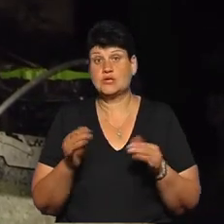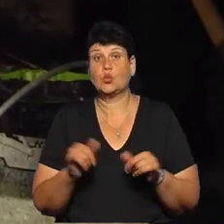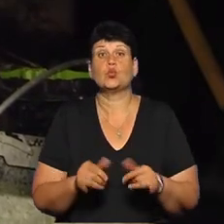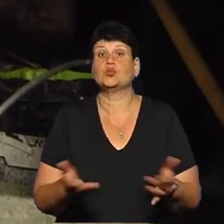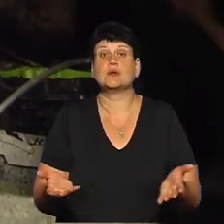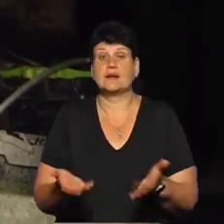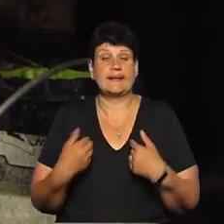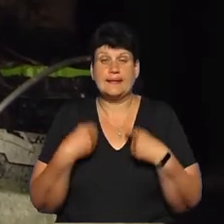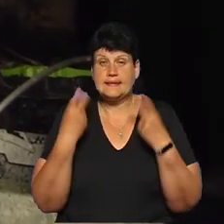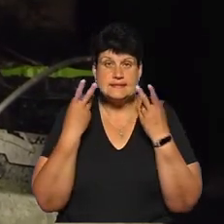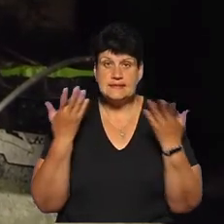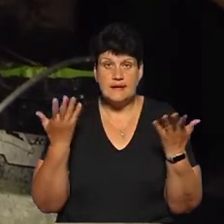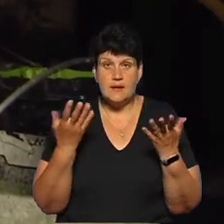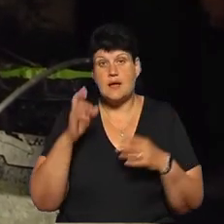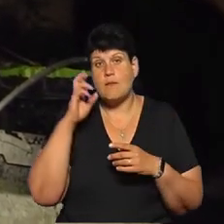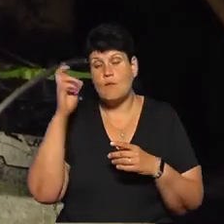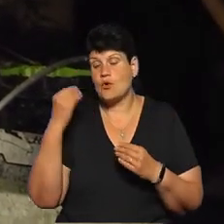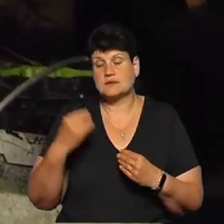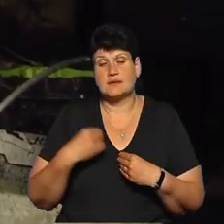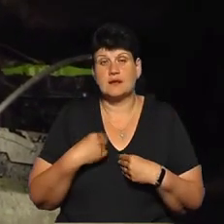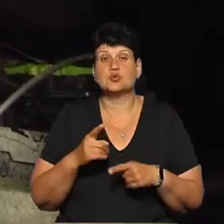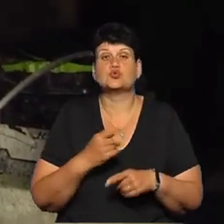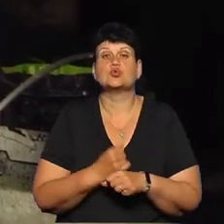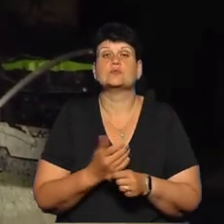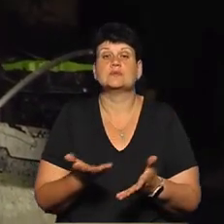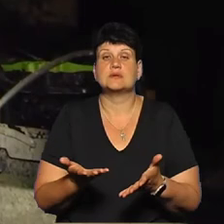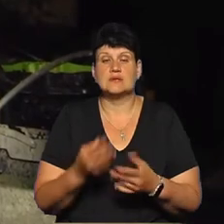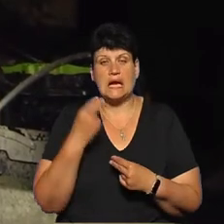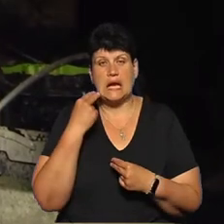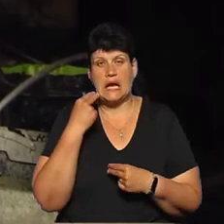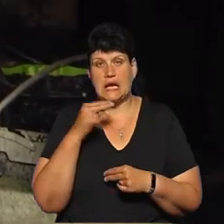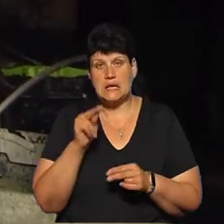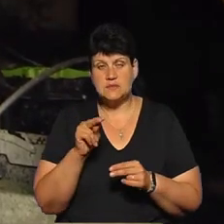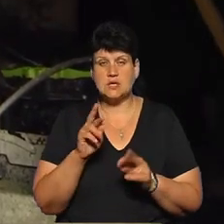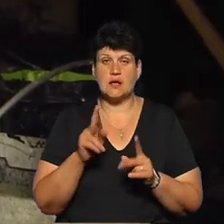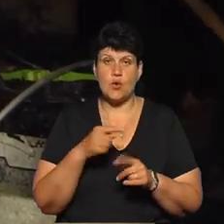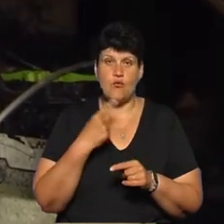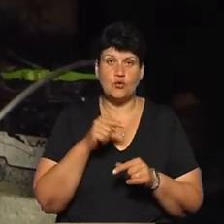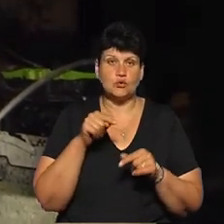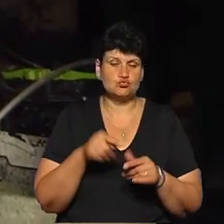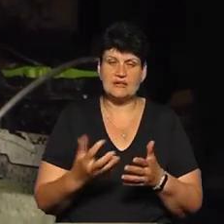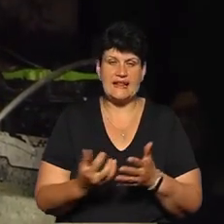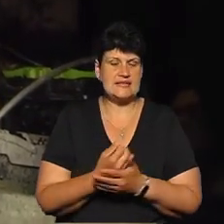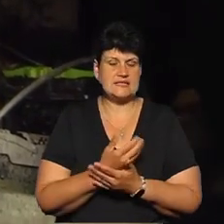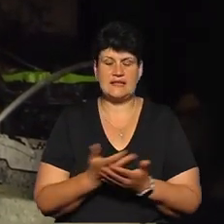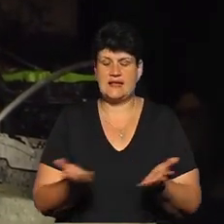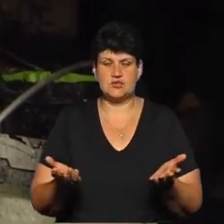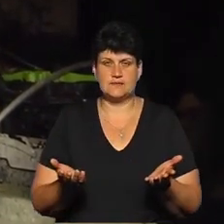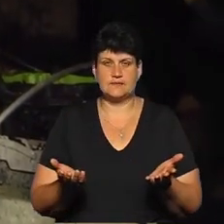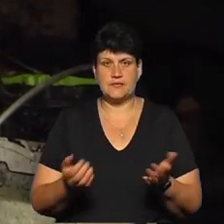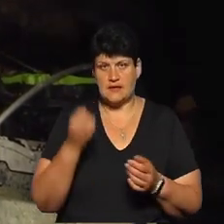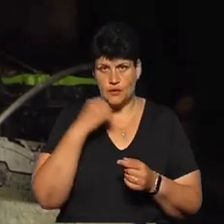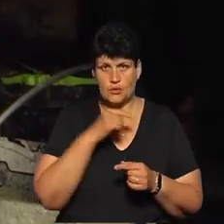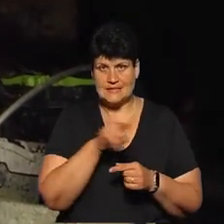не знаю, як Бог дасть, а що робити? Ліпше, як кажуть, тут вже не знайдеш ніде. Дякую цим людям,